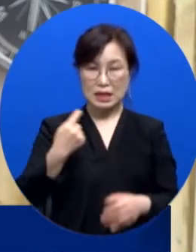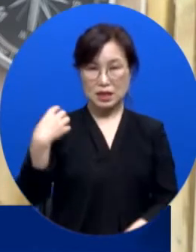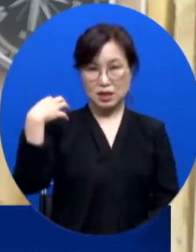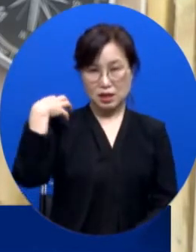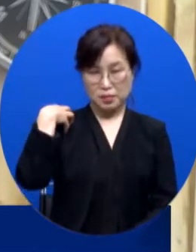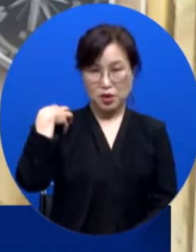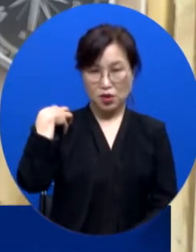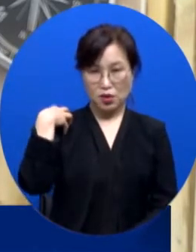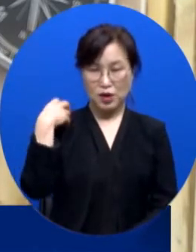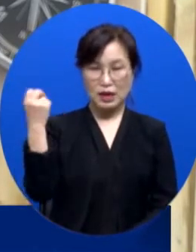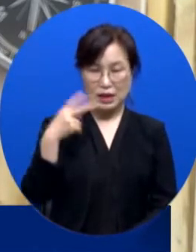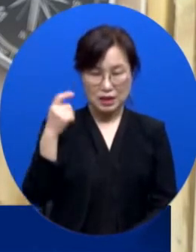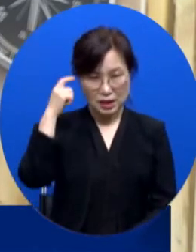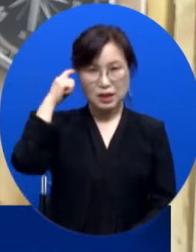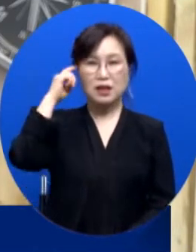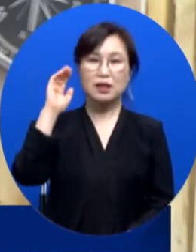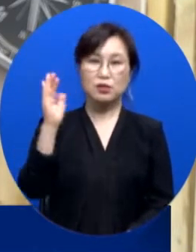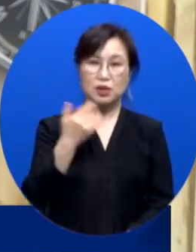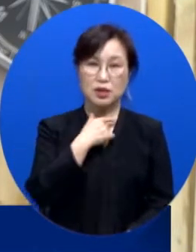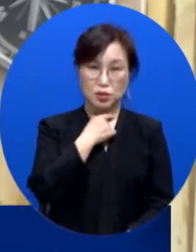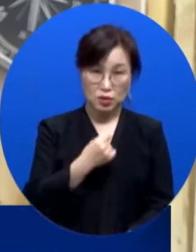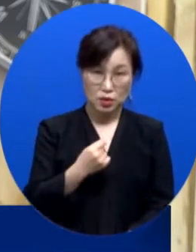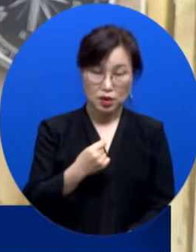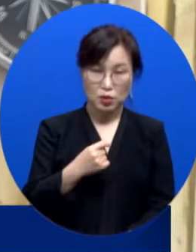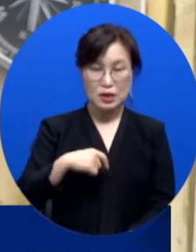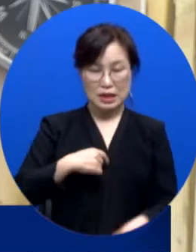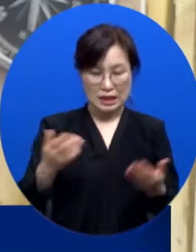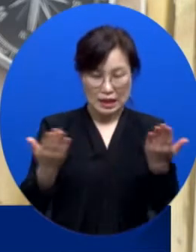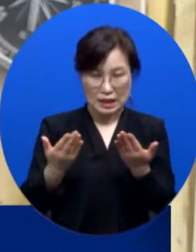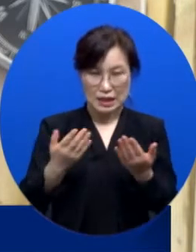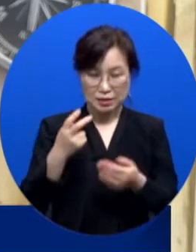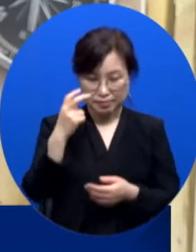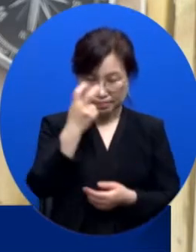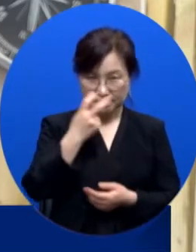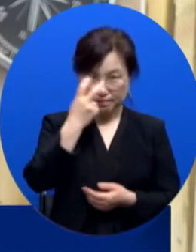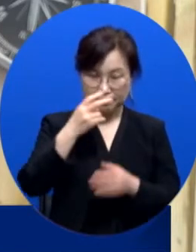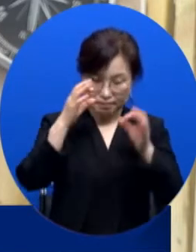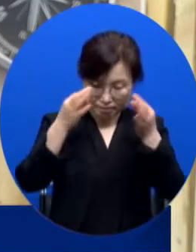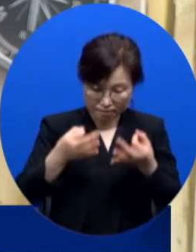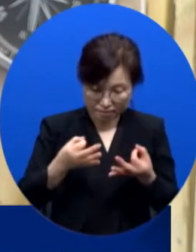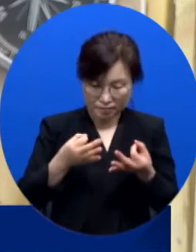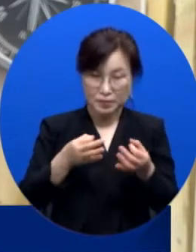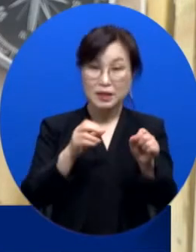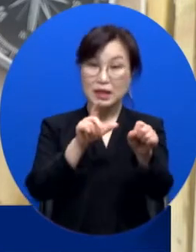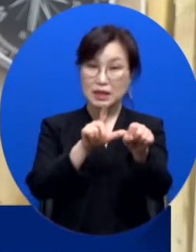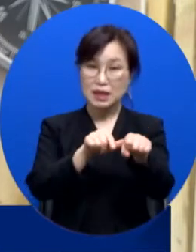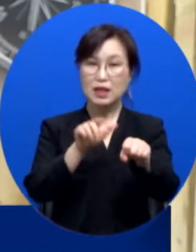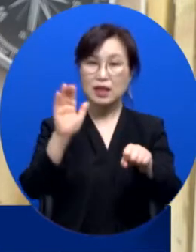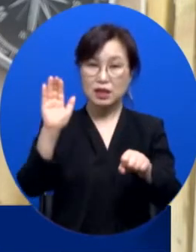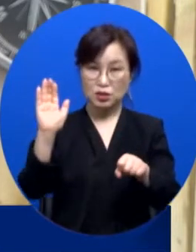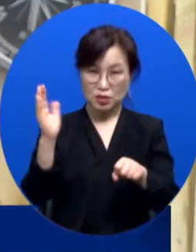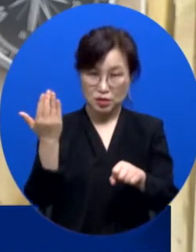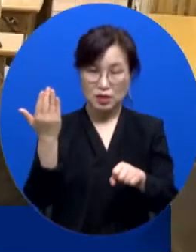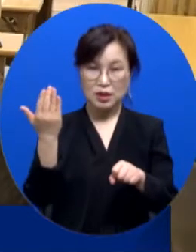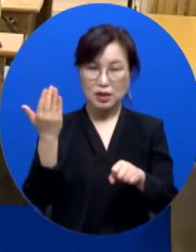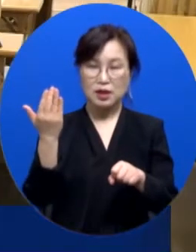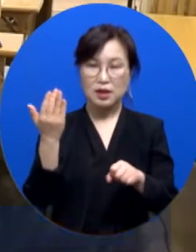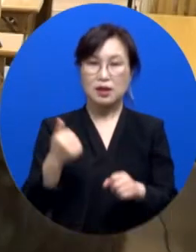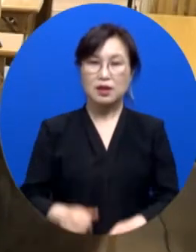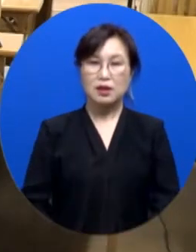자신의 사역을 재정비하고 이런 시간들로 이 재교육 시간이 편성되어 있기 때문에 의미 있는 시간이라고 생각을